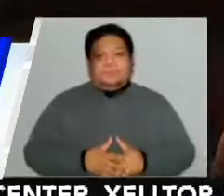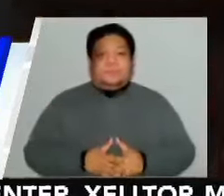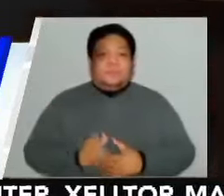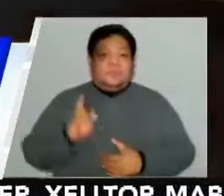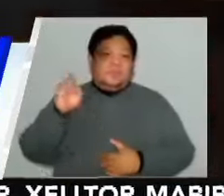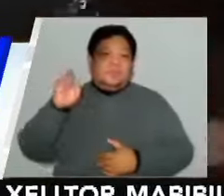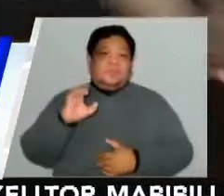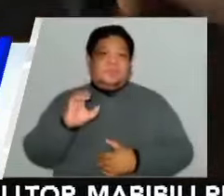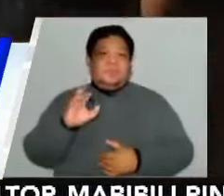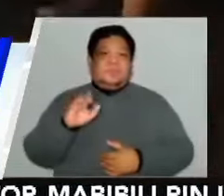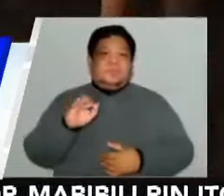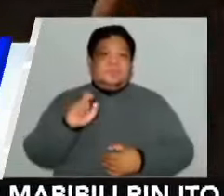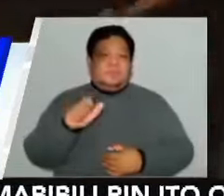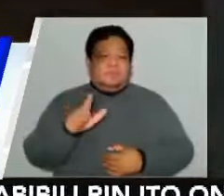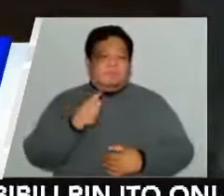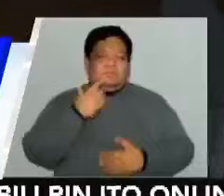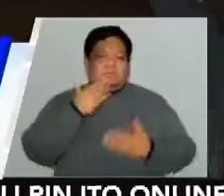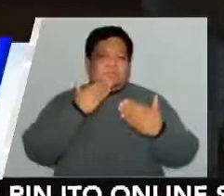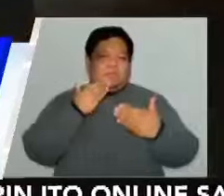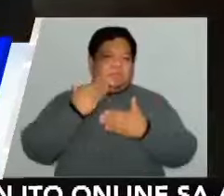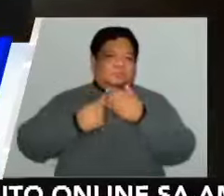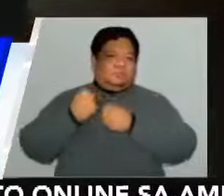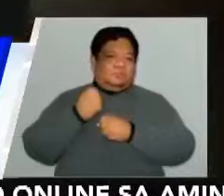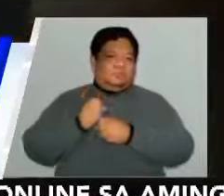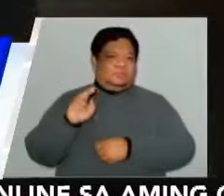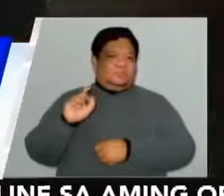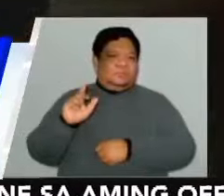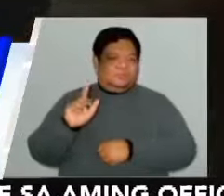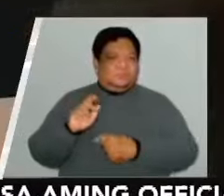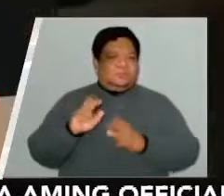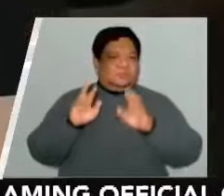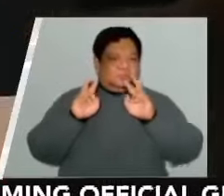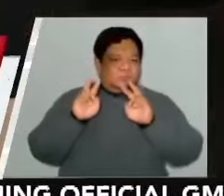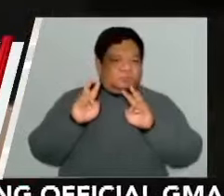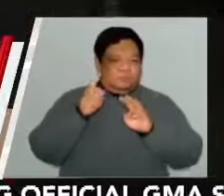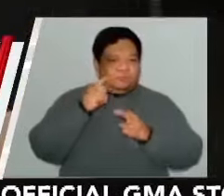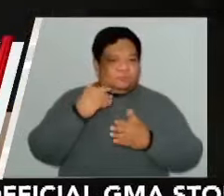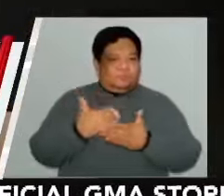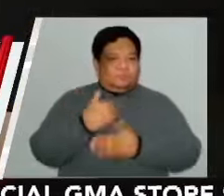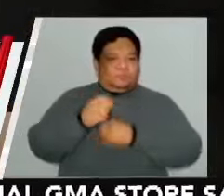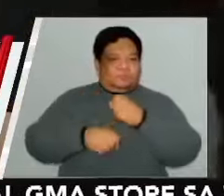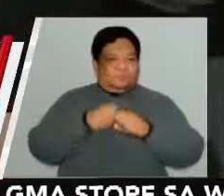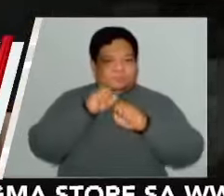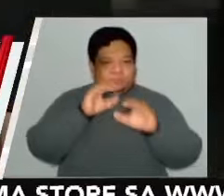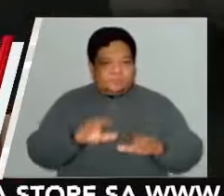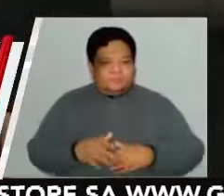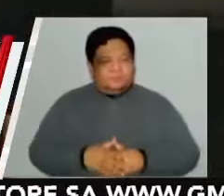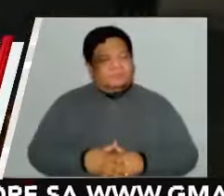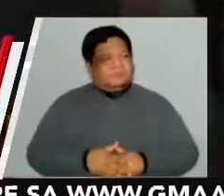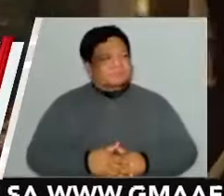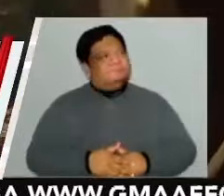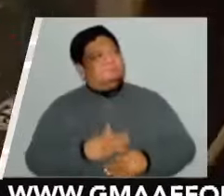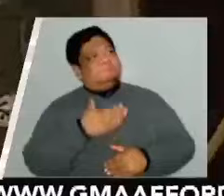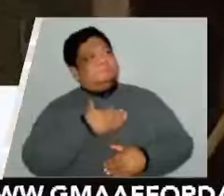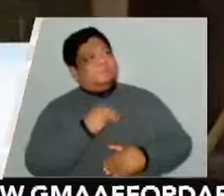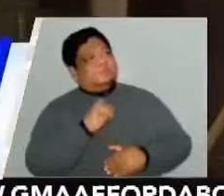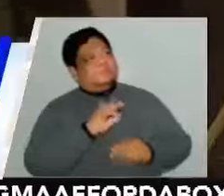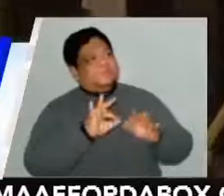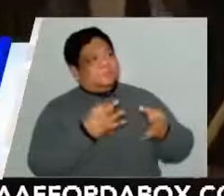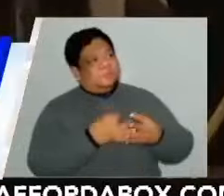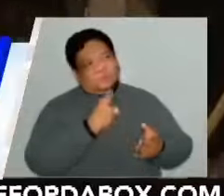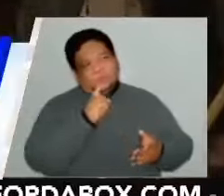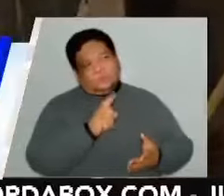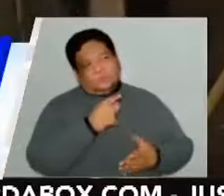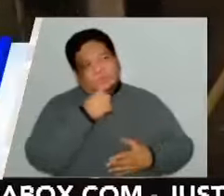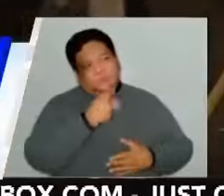at umaasa siya sa mga parating pambiyaya ng bagong taon. Healthy din yung family ko natapos yung taon, magkakasama pa rin ka. Sa pagsisimba